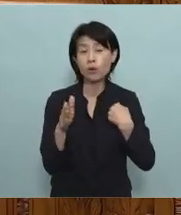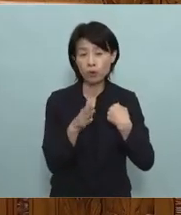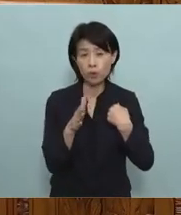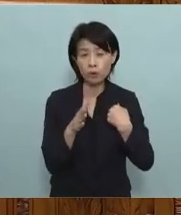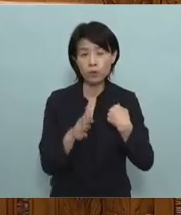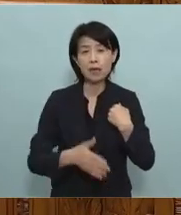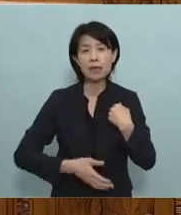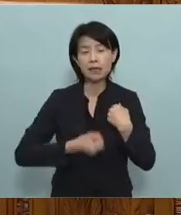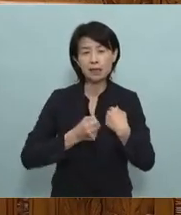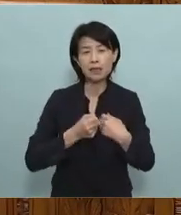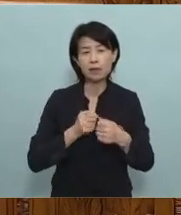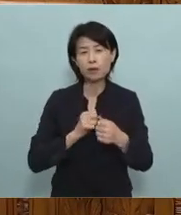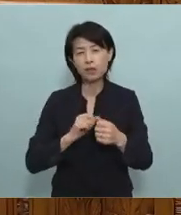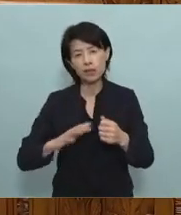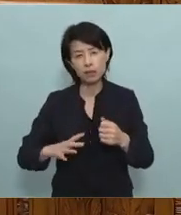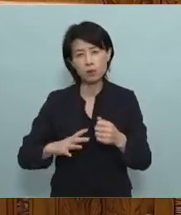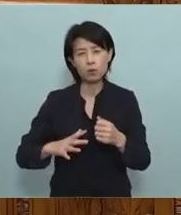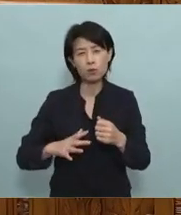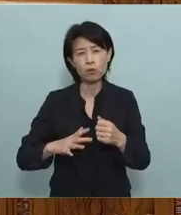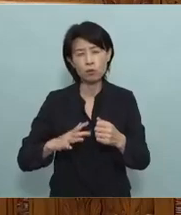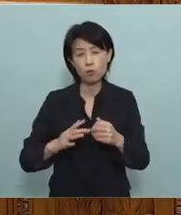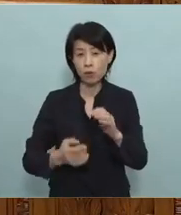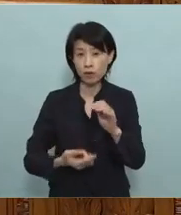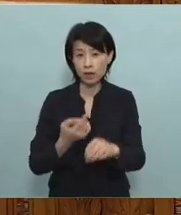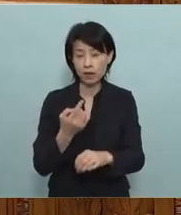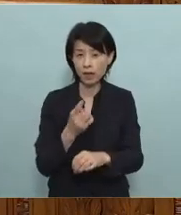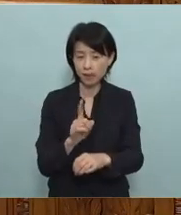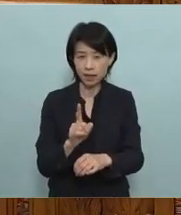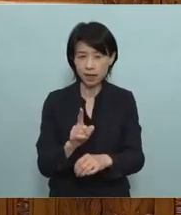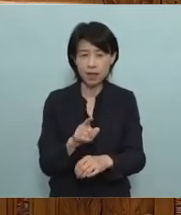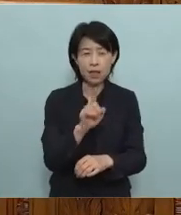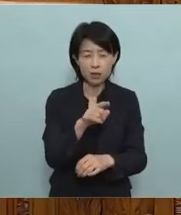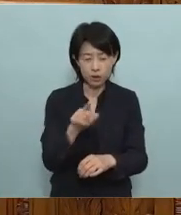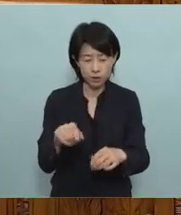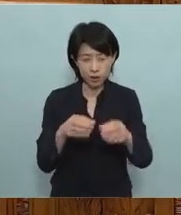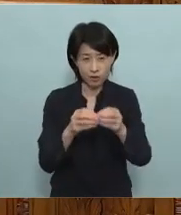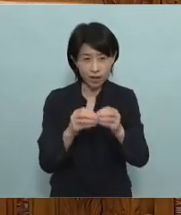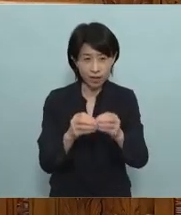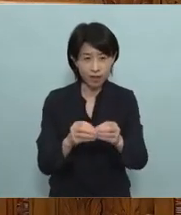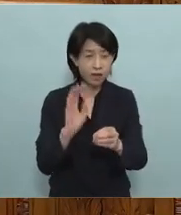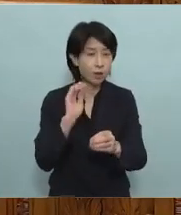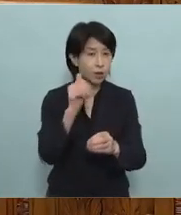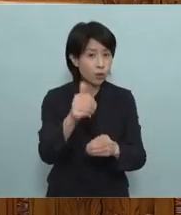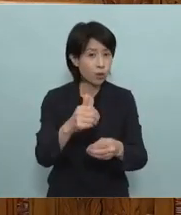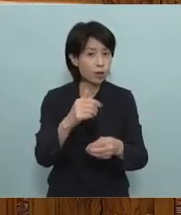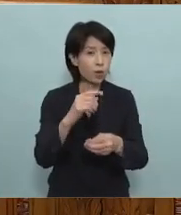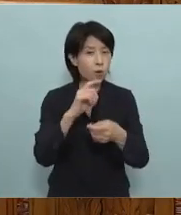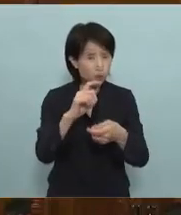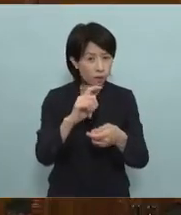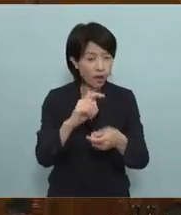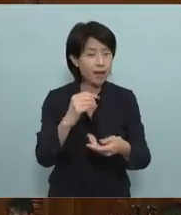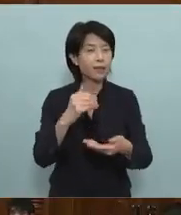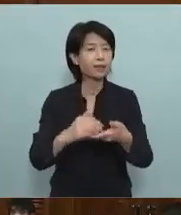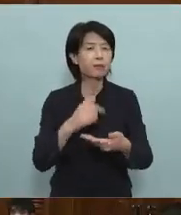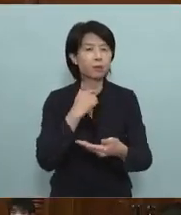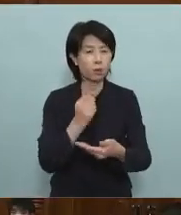毀損を生んだのでしょうか。それぞれ具体的に総理の言葉でお答えください。